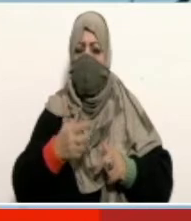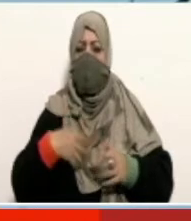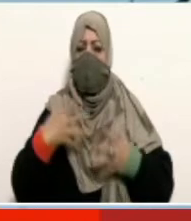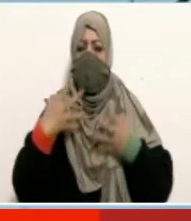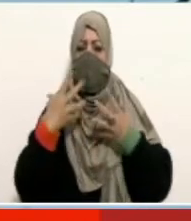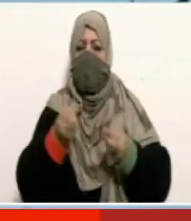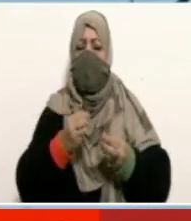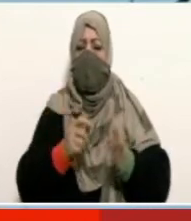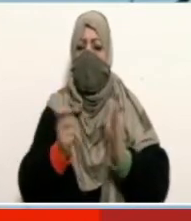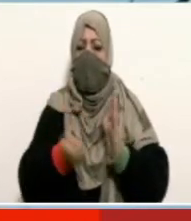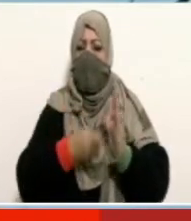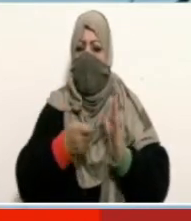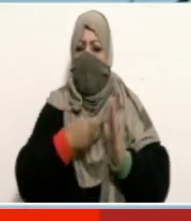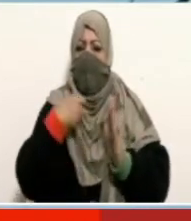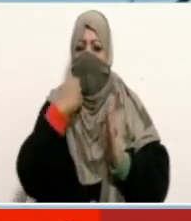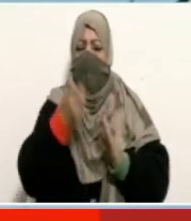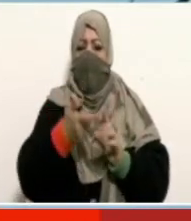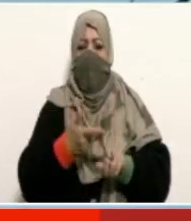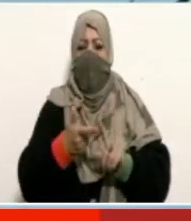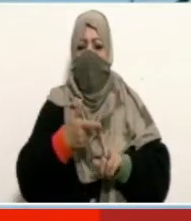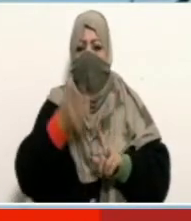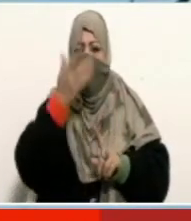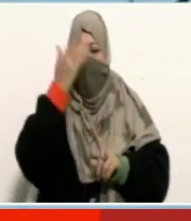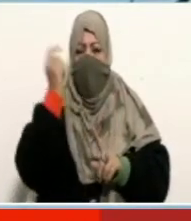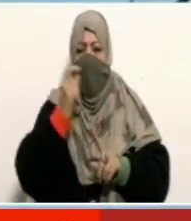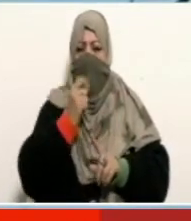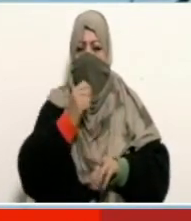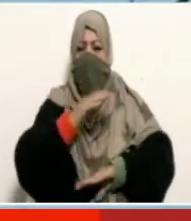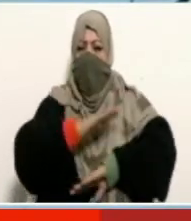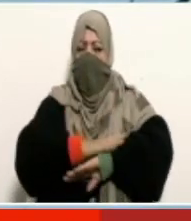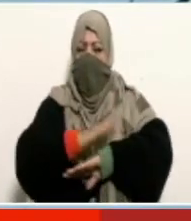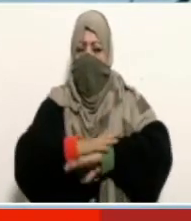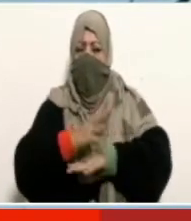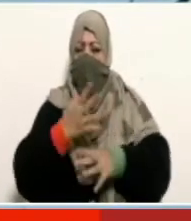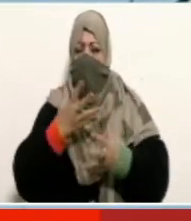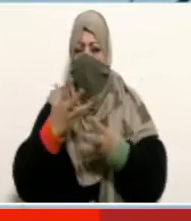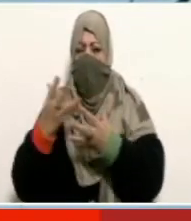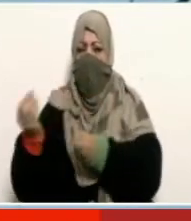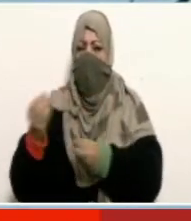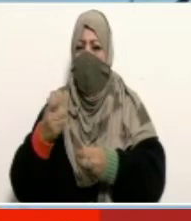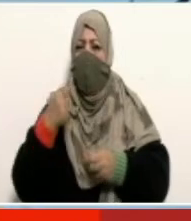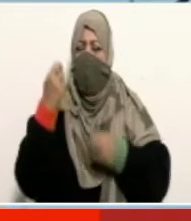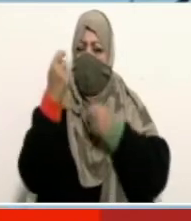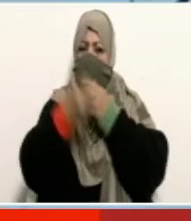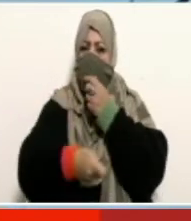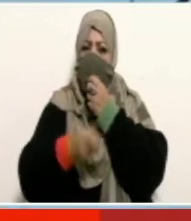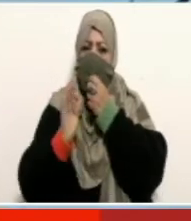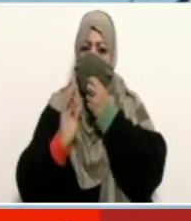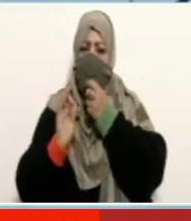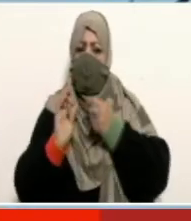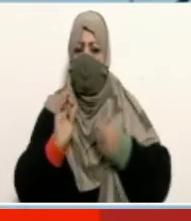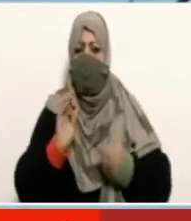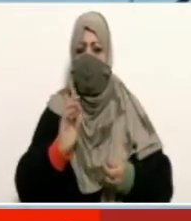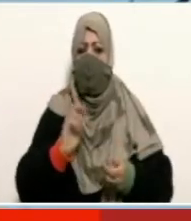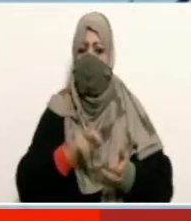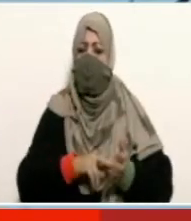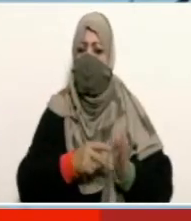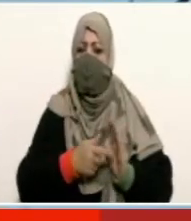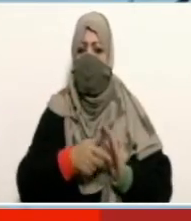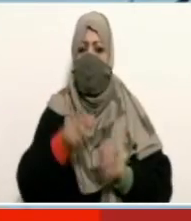على هذا العقد، وبالأخص مسألة المهر، هو معروفة في الغالب يعني الوكيل